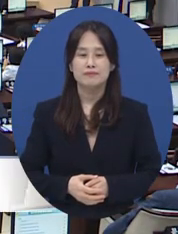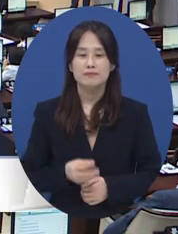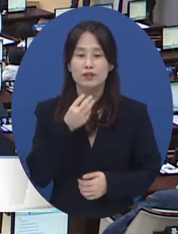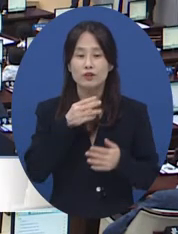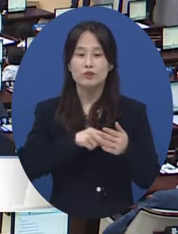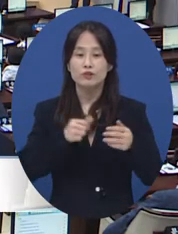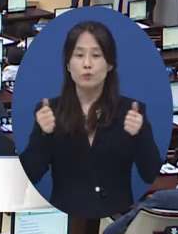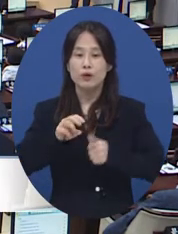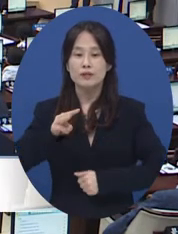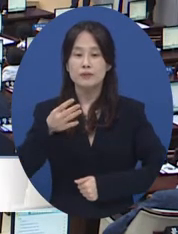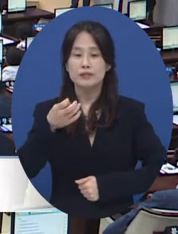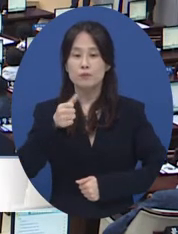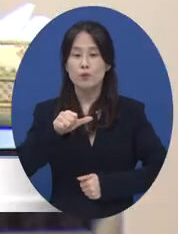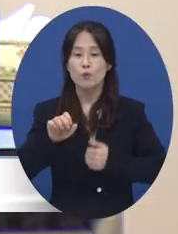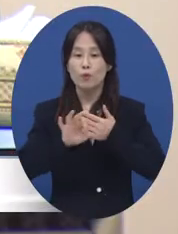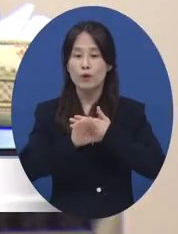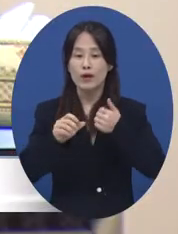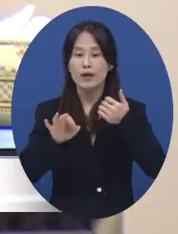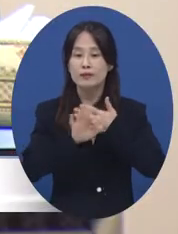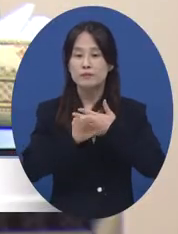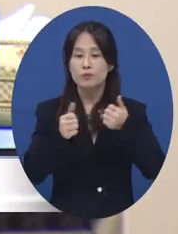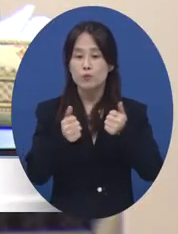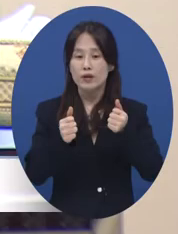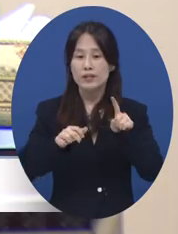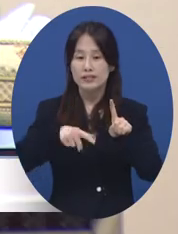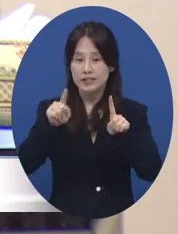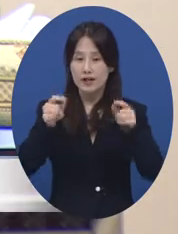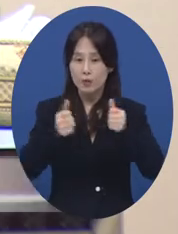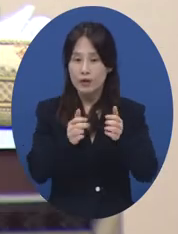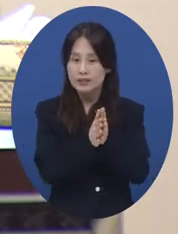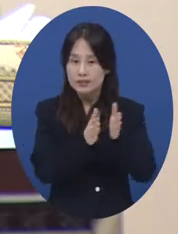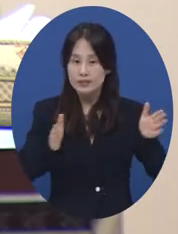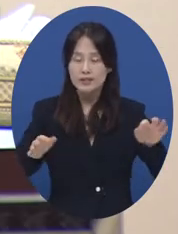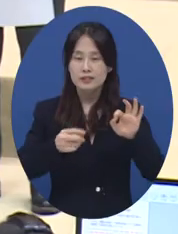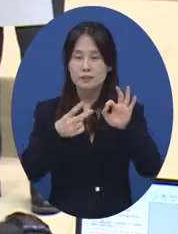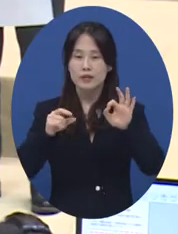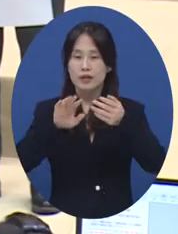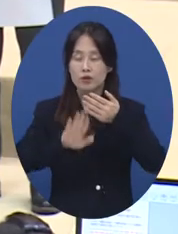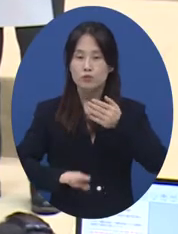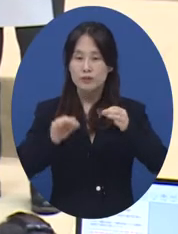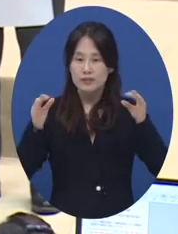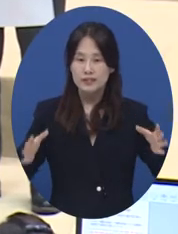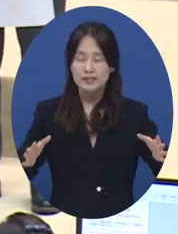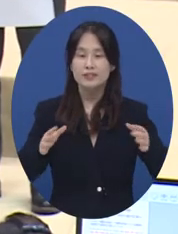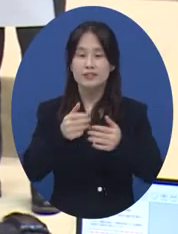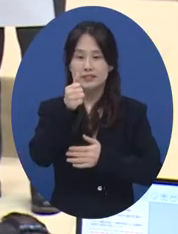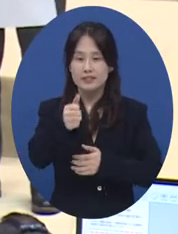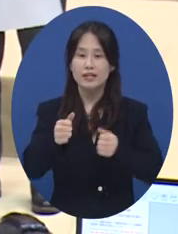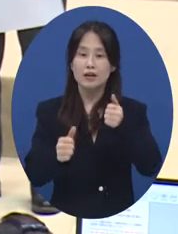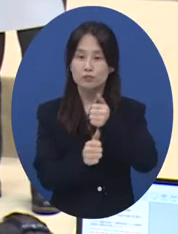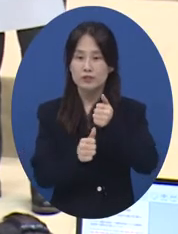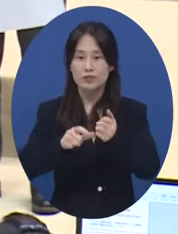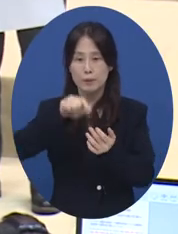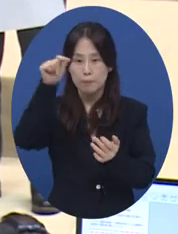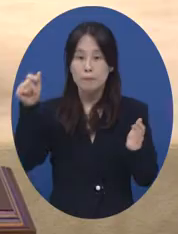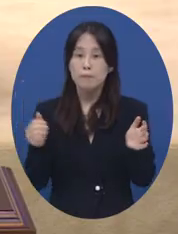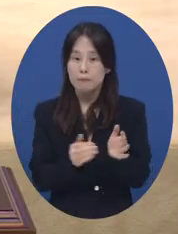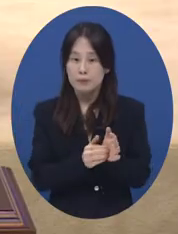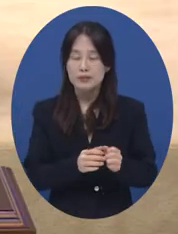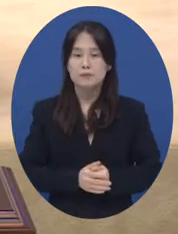경도 회는 제 345회 임시회 1차 본회의 를 열고 제 10대 의회 후반기 의장과 부의장 선거 를 실시했습니다